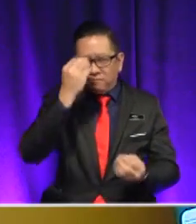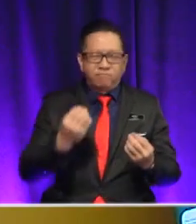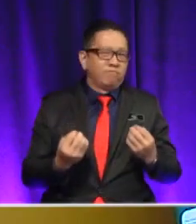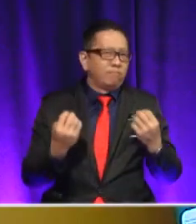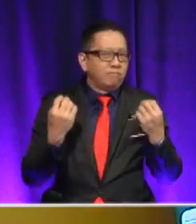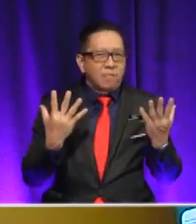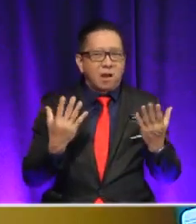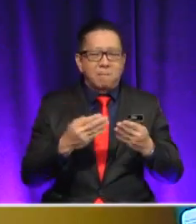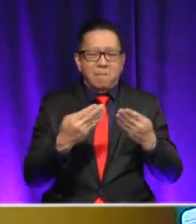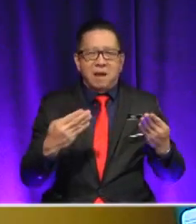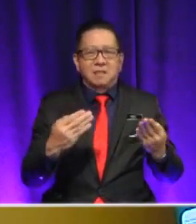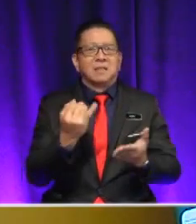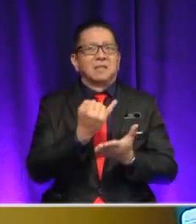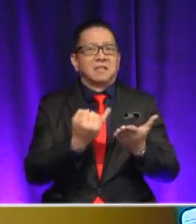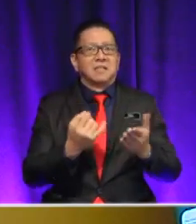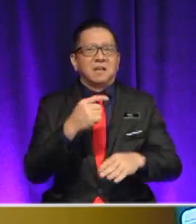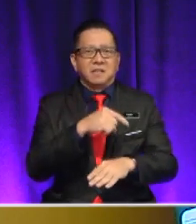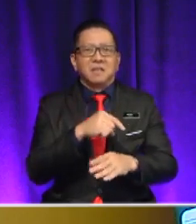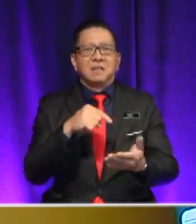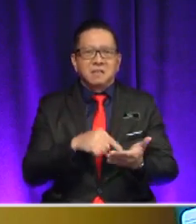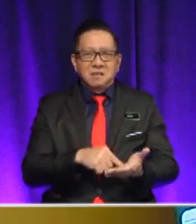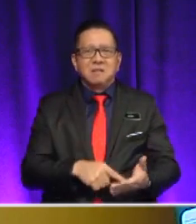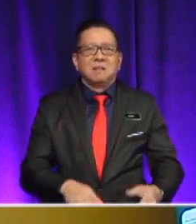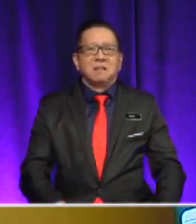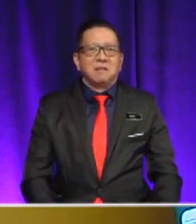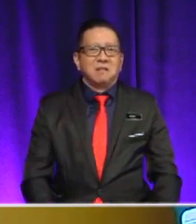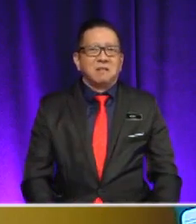seni untuk hari ini Baiklah memberikan